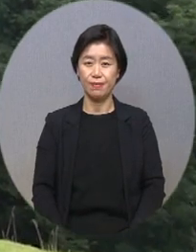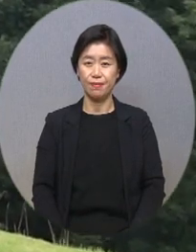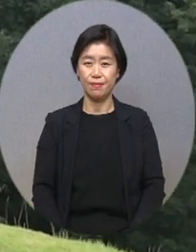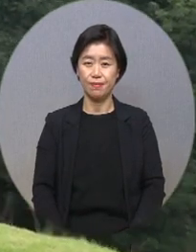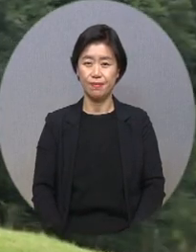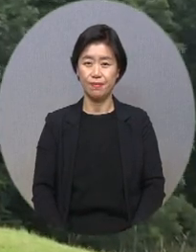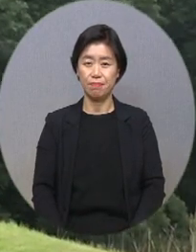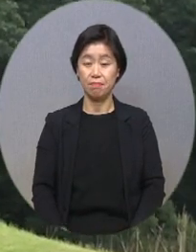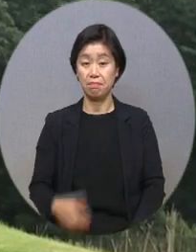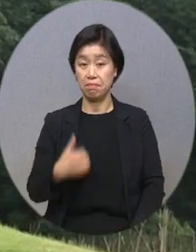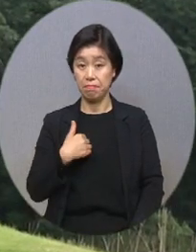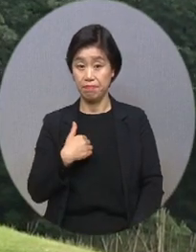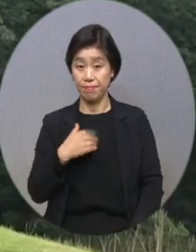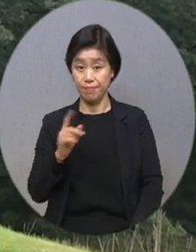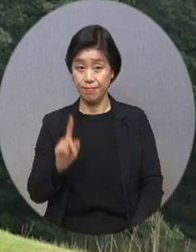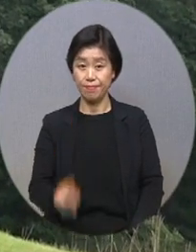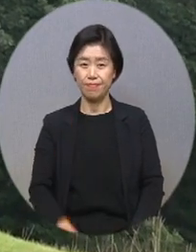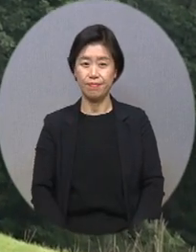근데 저는.